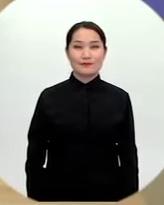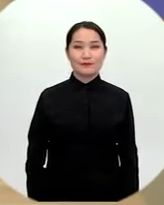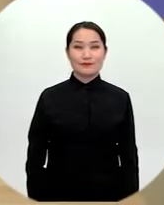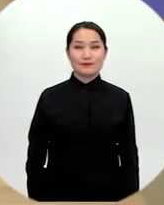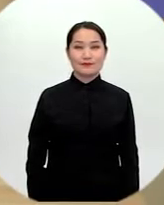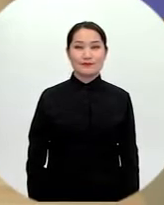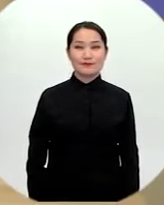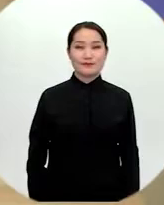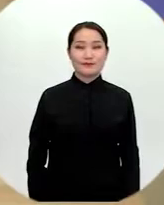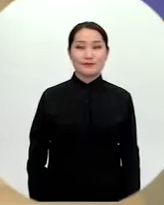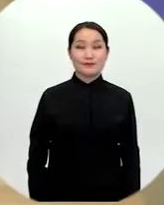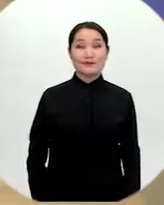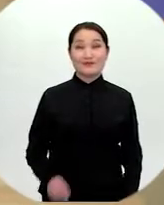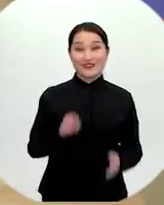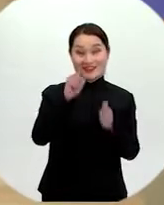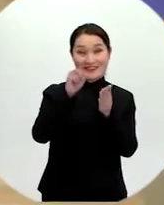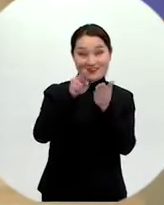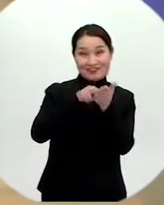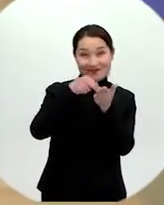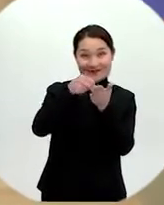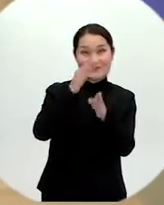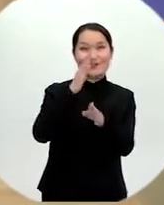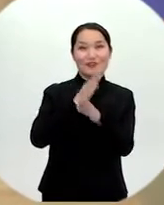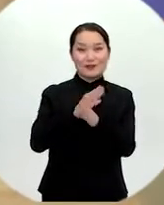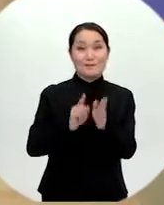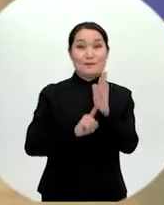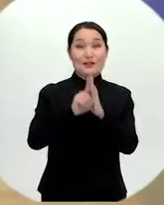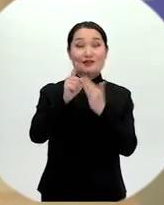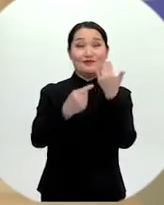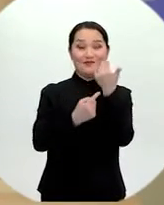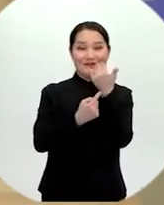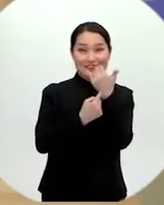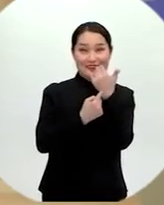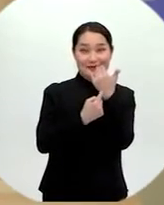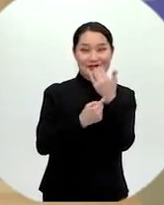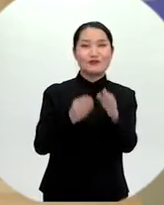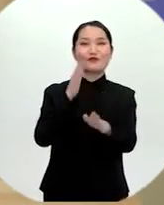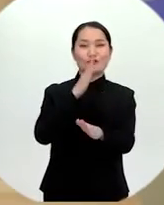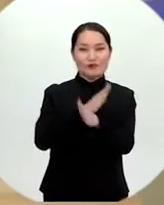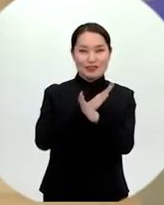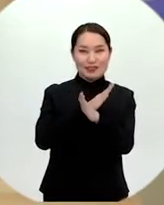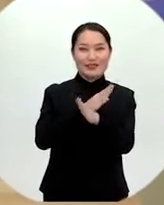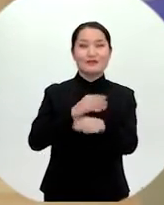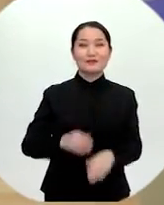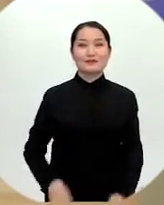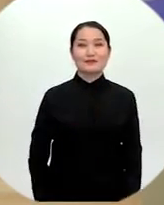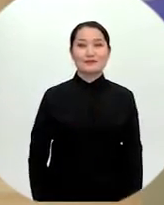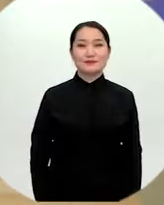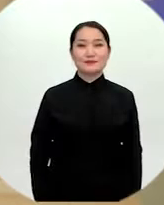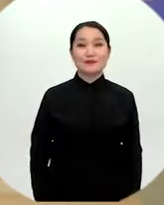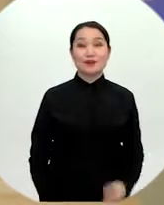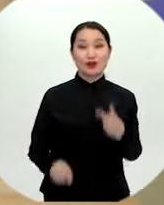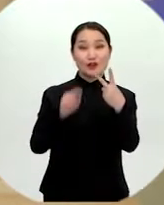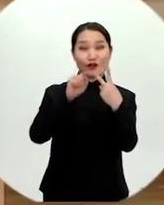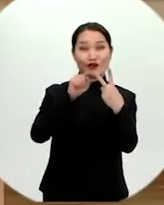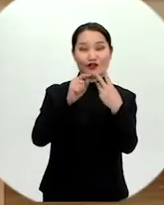амун адил нэг талын цаваа дад наацсан. За ингээ ихний цэцэг навчтайгаа ингээд бэлэн боллоо. За дараагийн цэцгээ